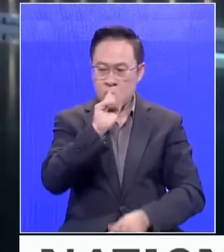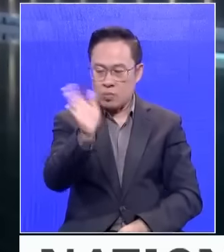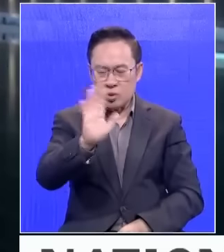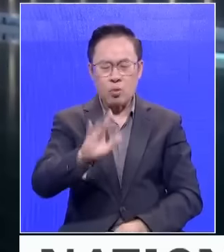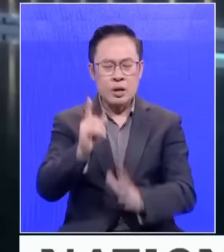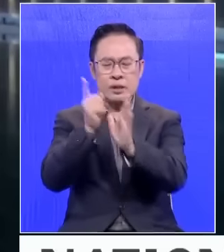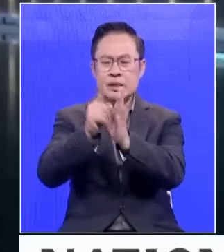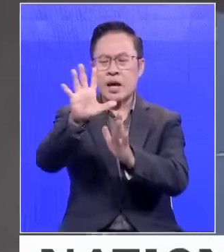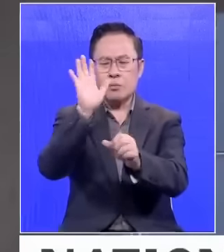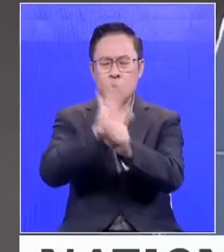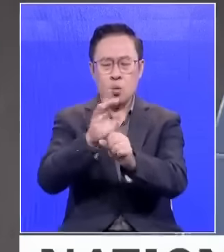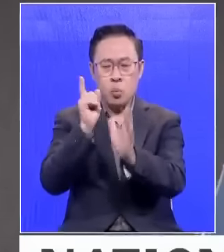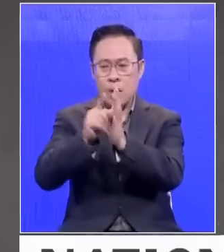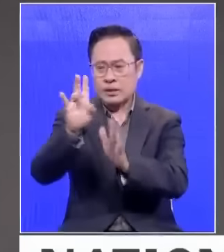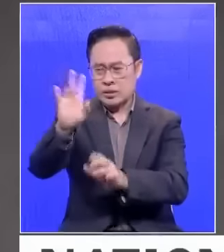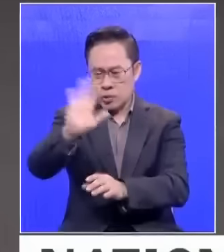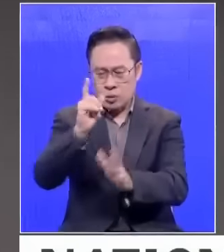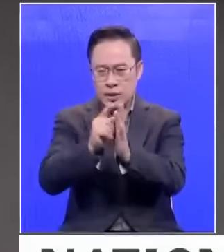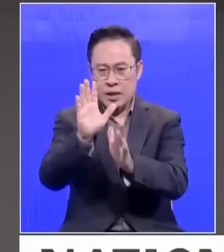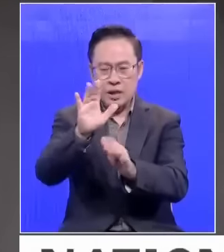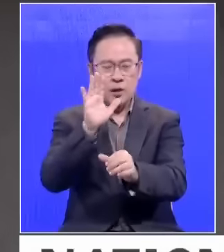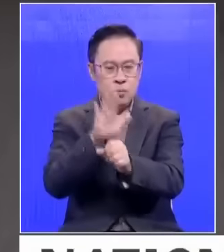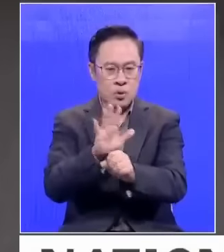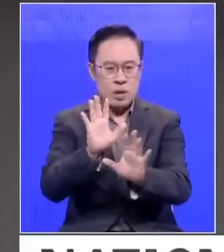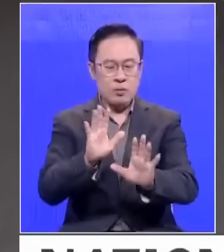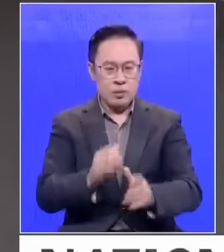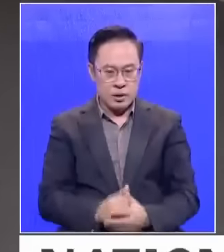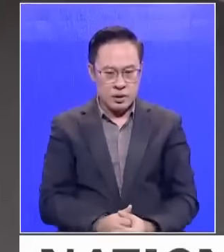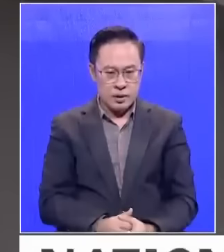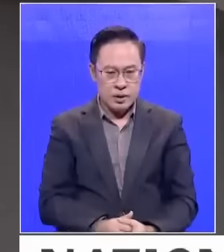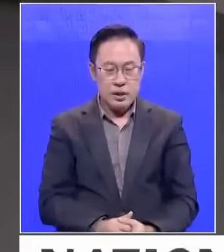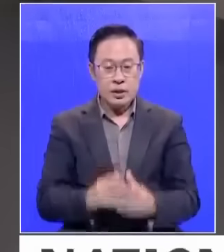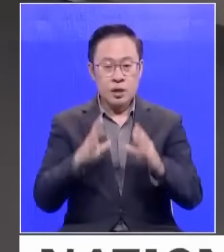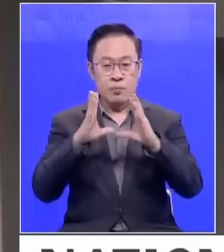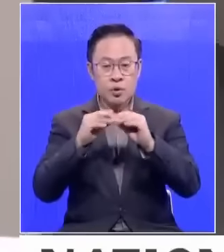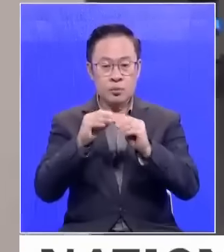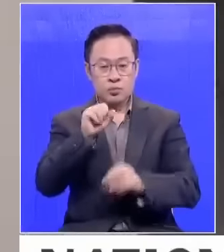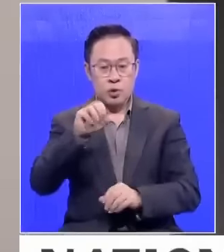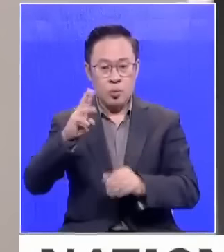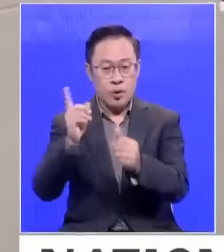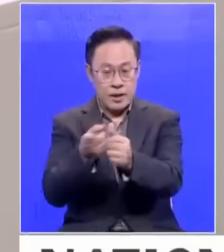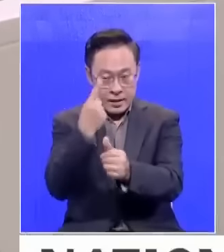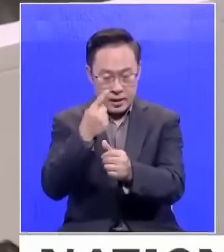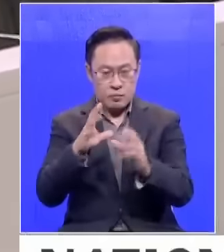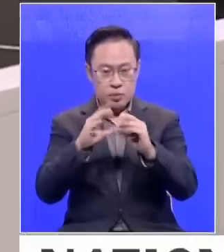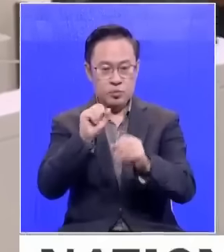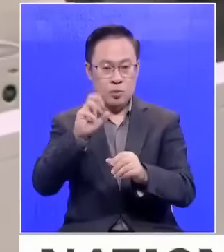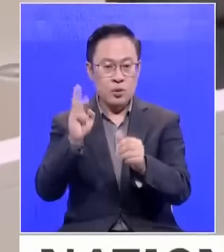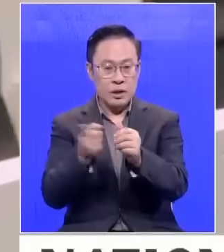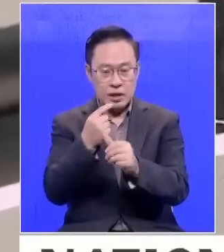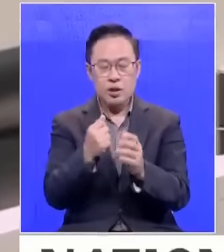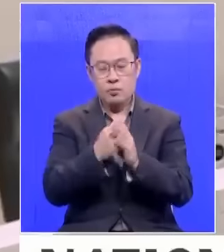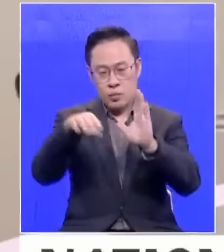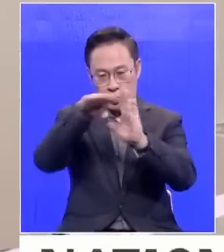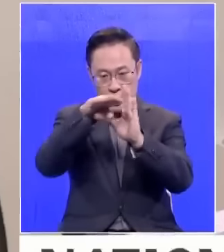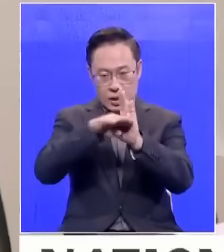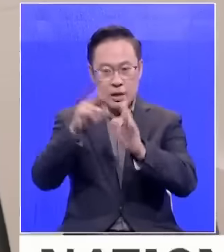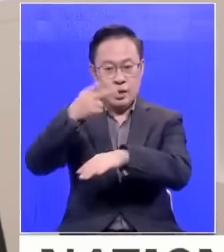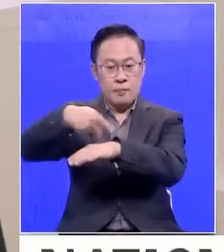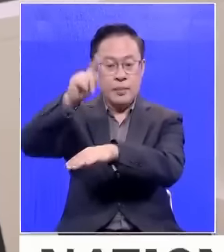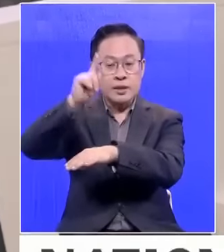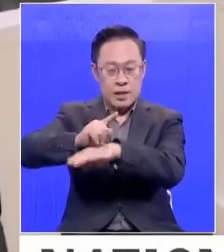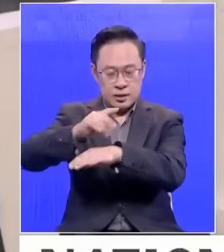54เสียงครับการประชุมวุฒิสภาครั้งแรกของสมาชิกวุฒิสภาชุดใหม่ในวันนี้ครับมีวาระสำคัญในการเลือกตำแหน่งประธานและร